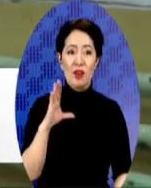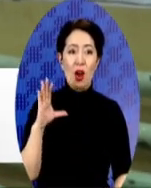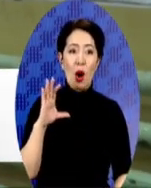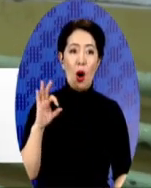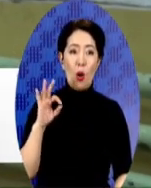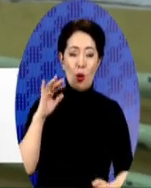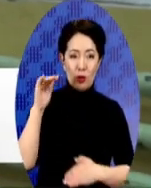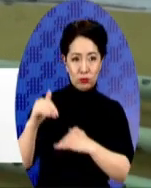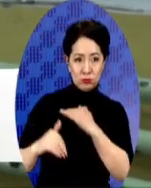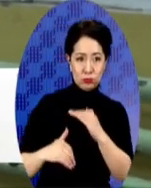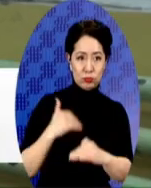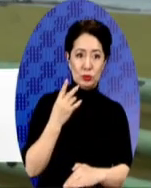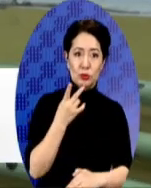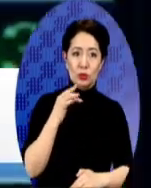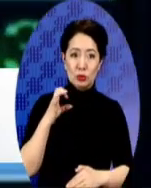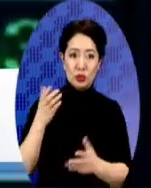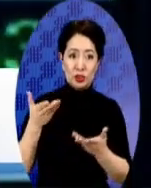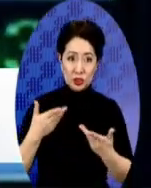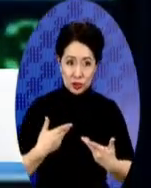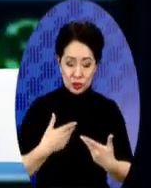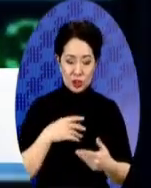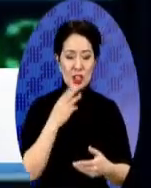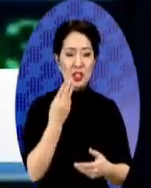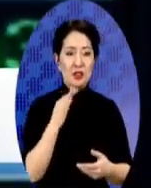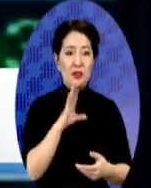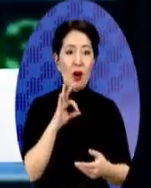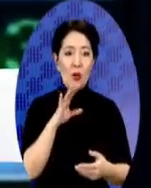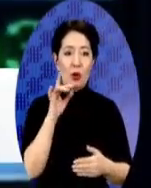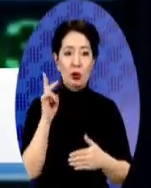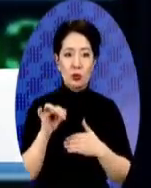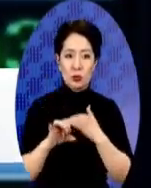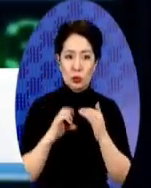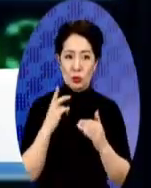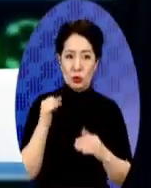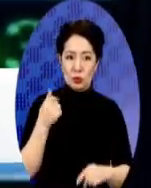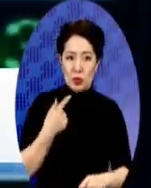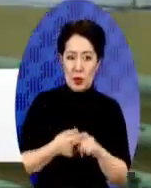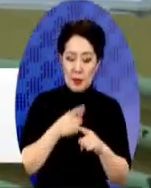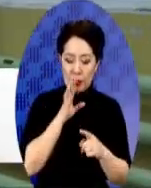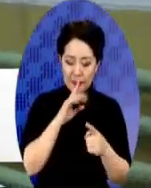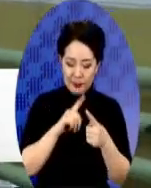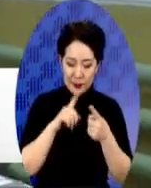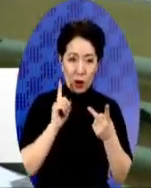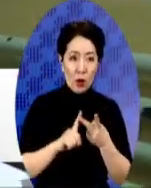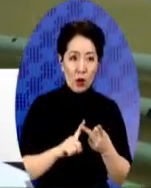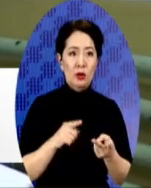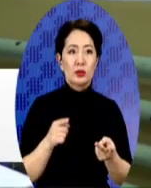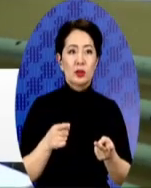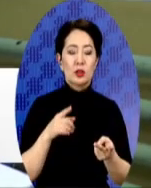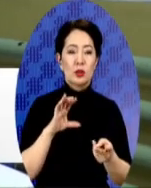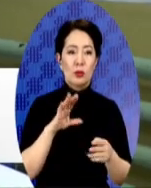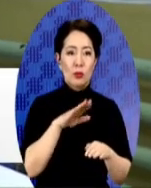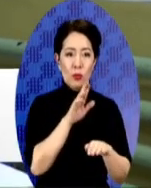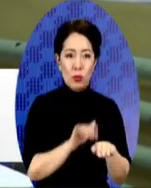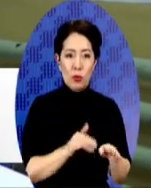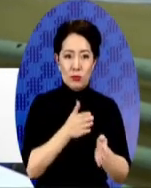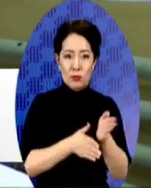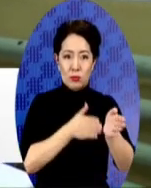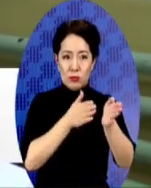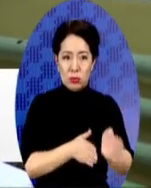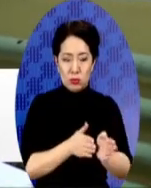бас шивээ уугийн уурхаан манд бас нүүрснийхээ үнийг бас тодорхой хэмжээгээр нэмэх гээд тэгээд дээр нь бас энэ өртөөнүүд дээр боох